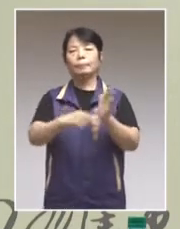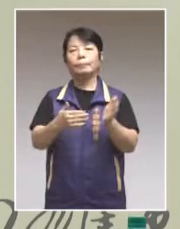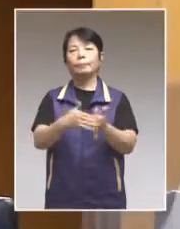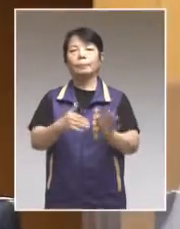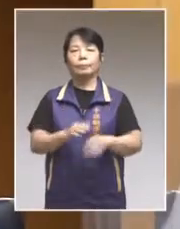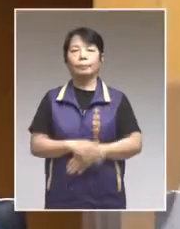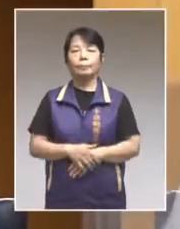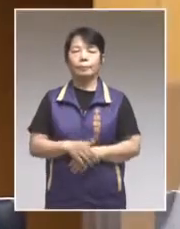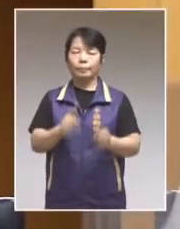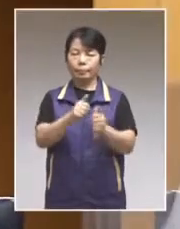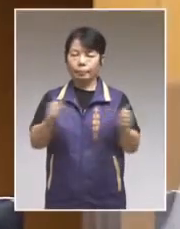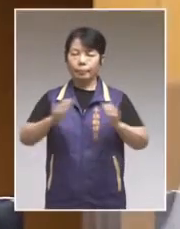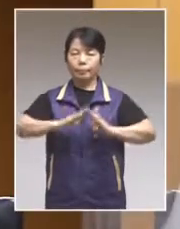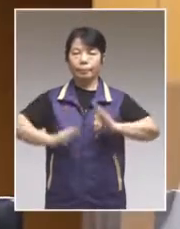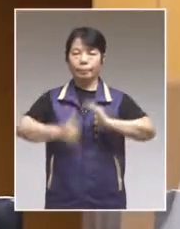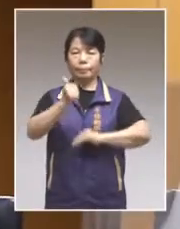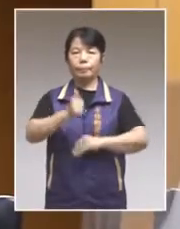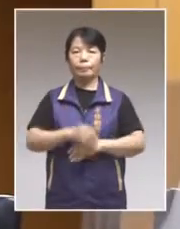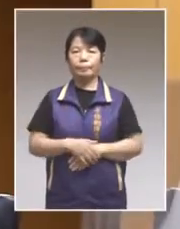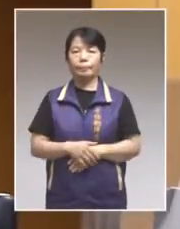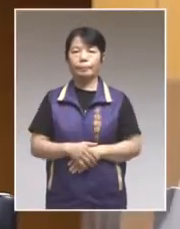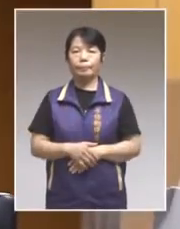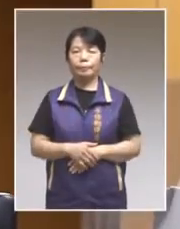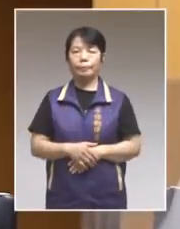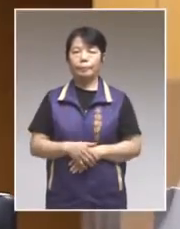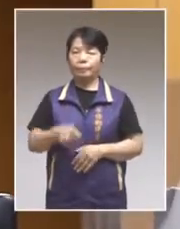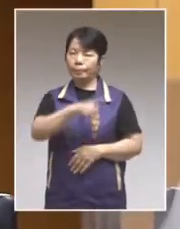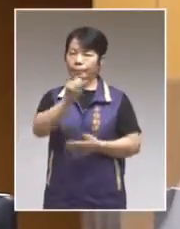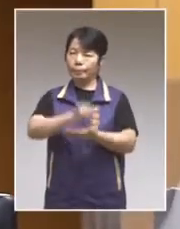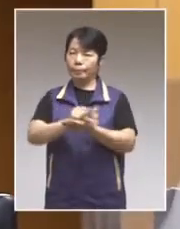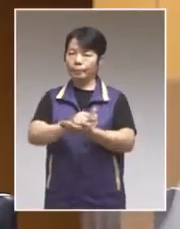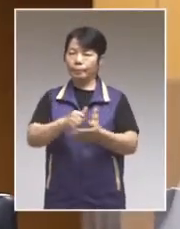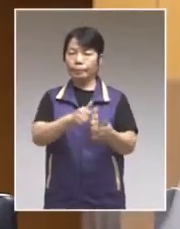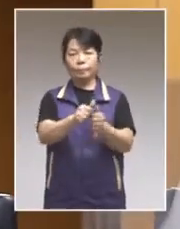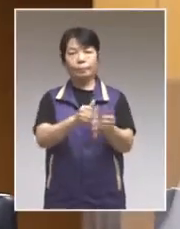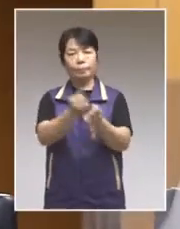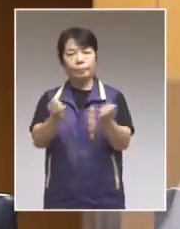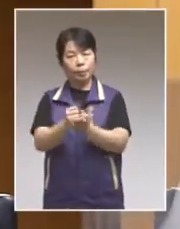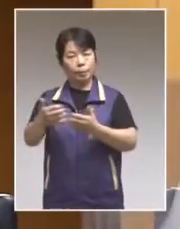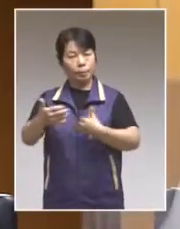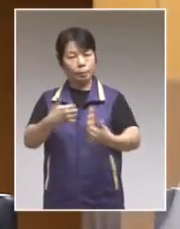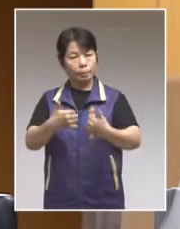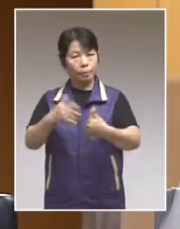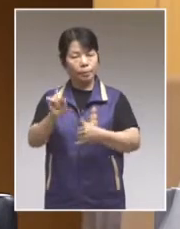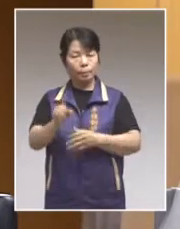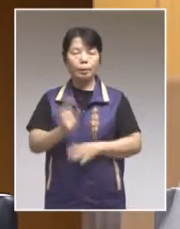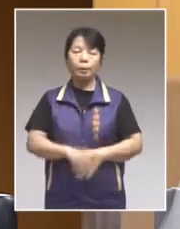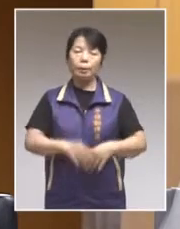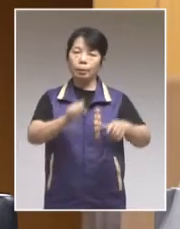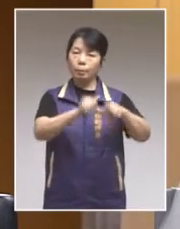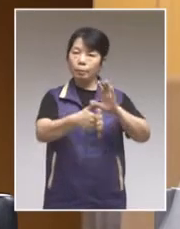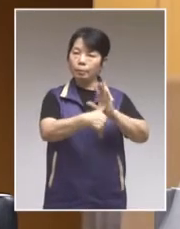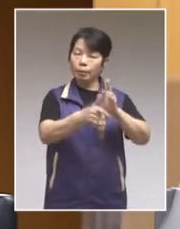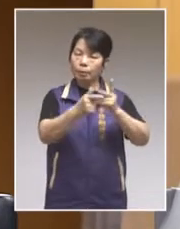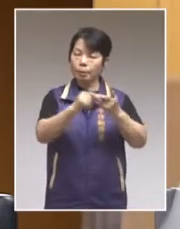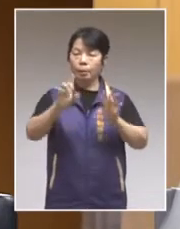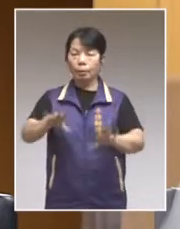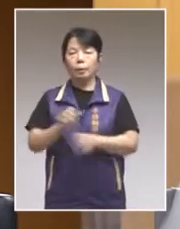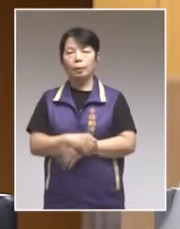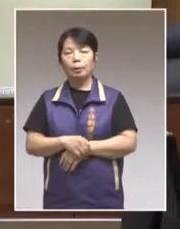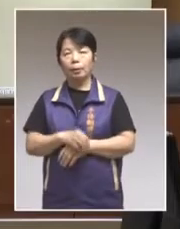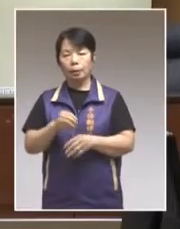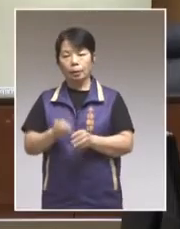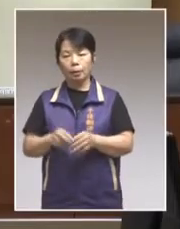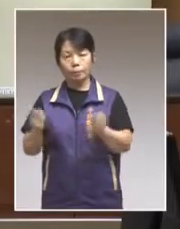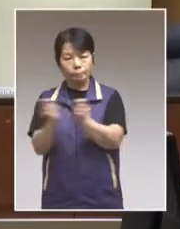好，谢谢市长。那请在场的媒体朋友啊，要提问的时候，请叙明您的单位，并简单叙述您的题目，谢谢。